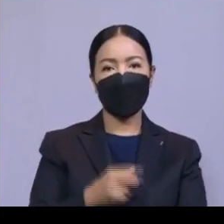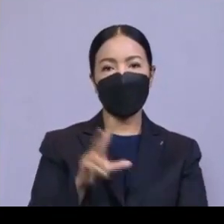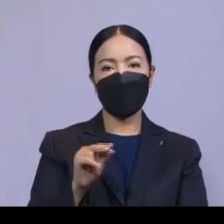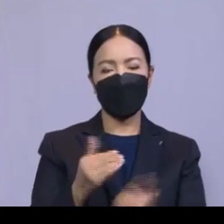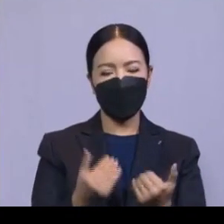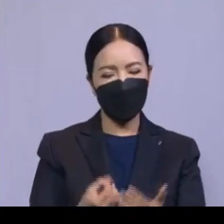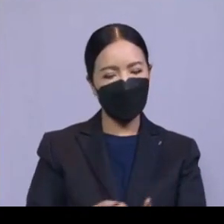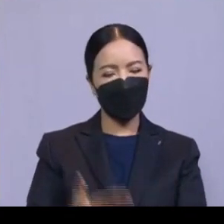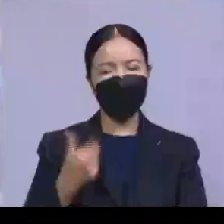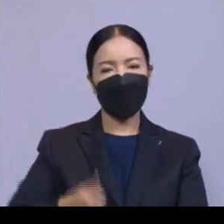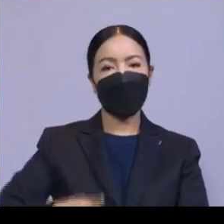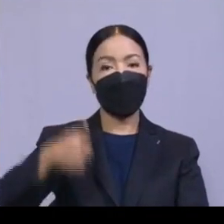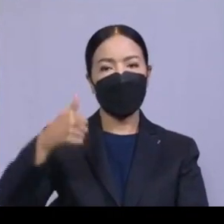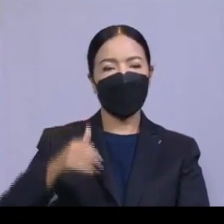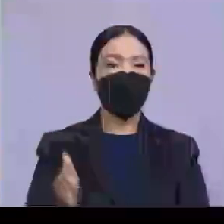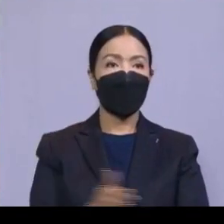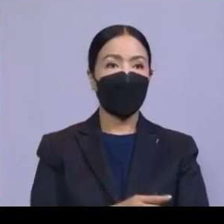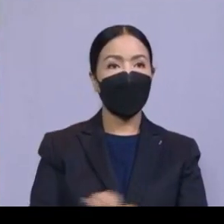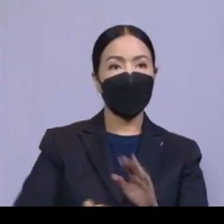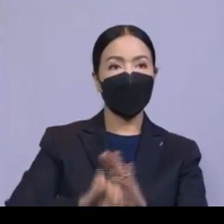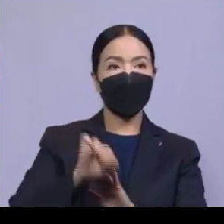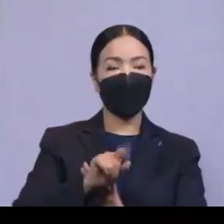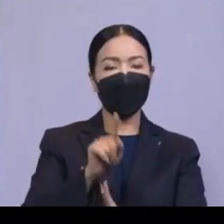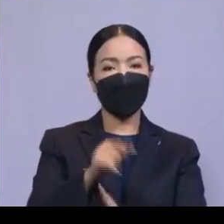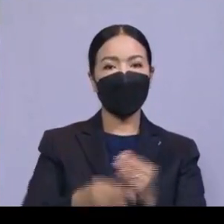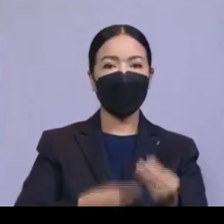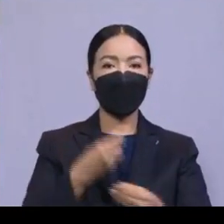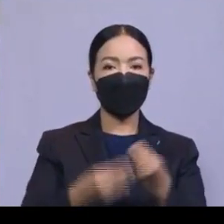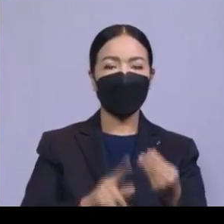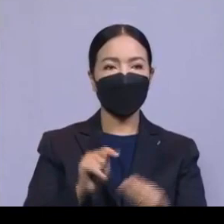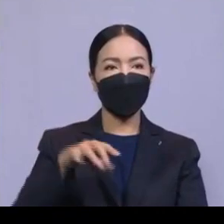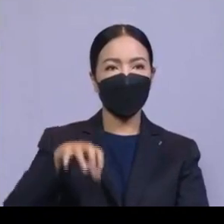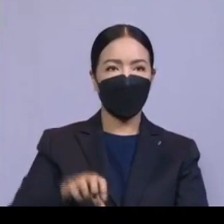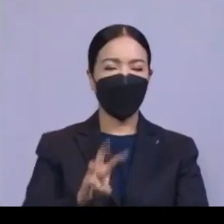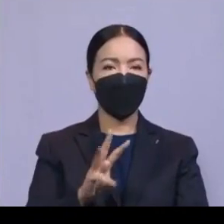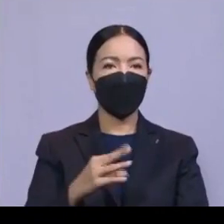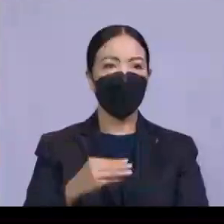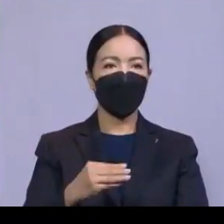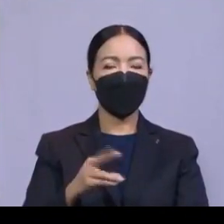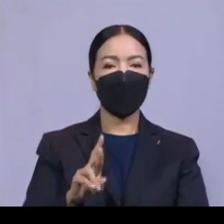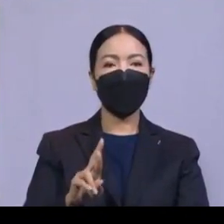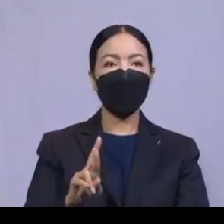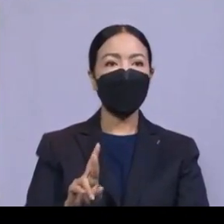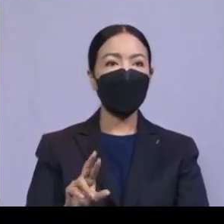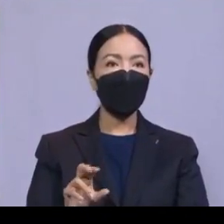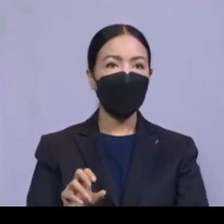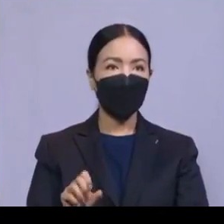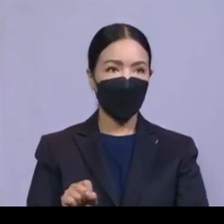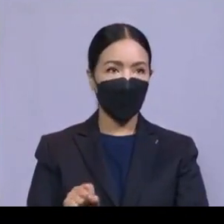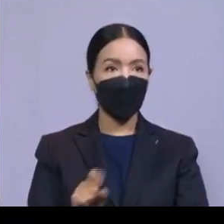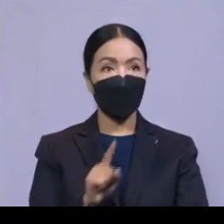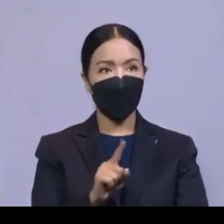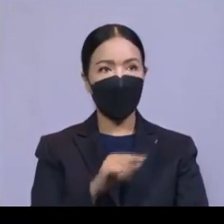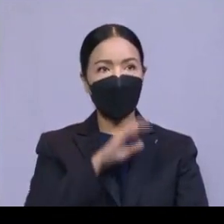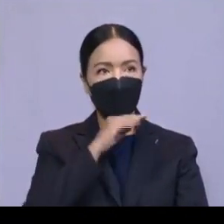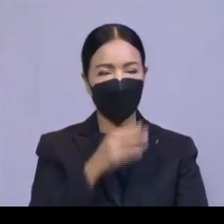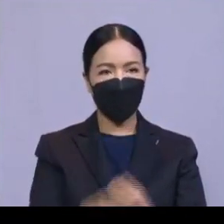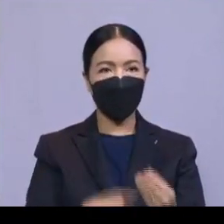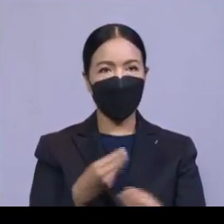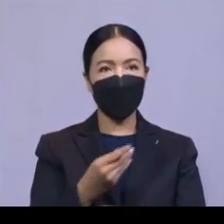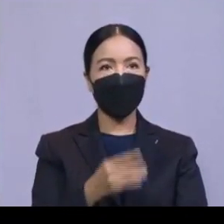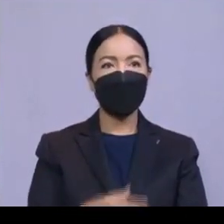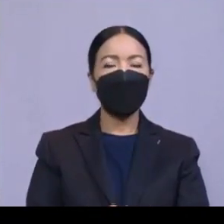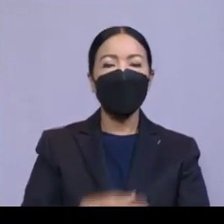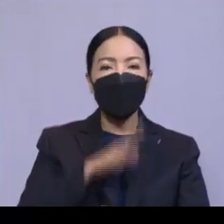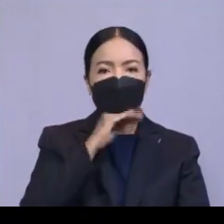ที่จังหวัดเชียงใหม่ฮะที่เชียงใหม่เป็นไงบ้างลงพื้นที่ไปที่จะลาดวรทพบว่าราคาหมูสำหรับไหว้เจ้าหนี้มาแล้วในคุณเด่น